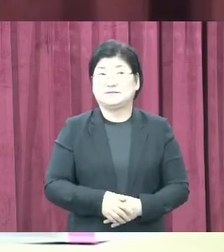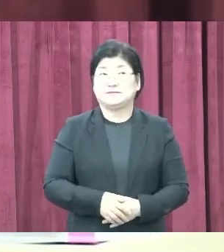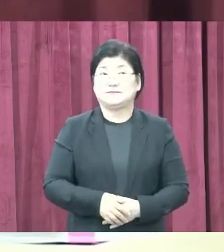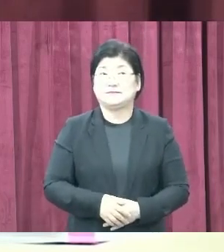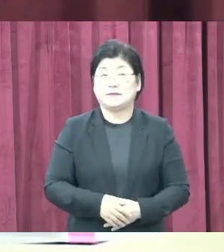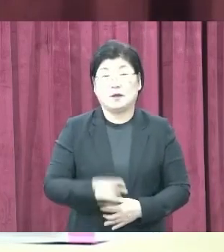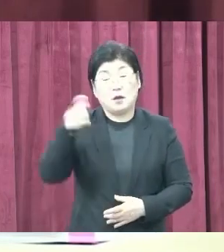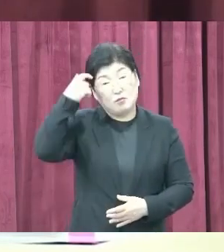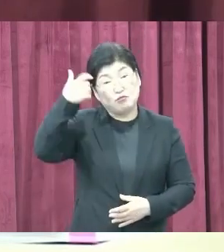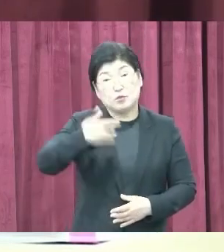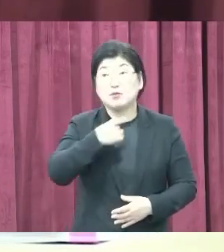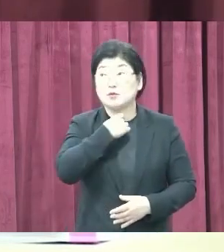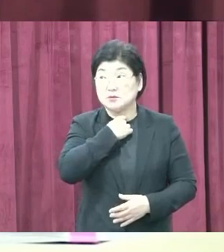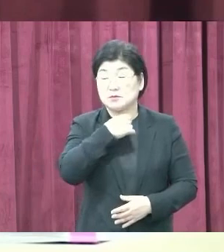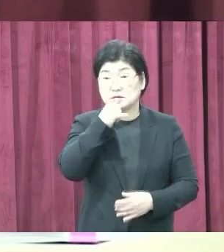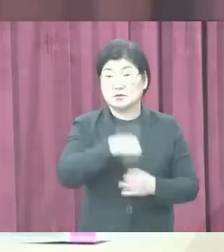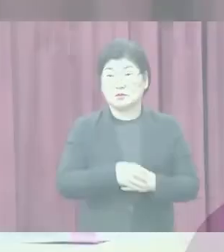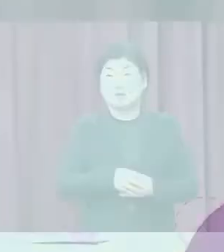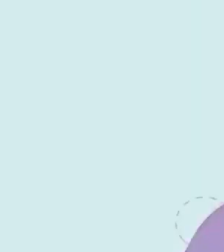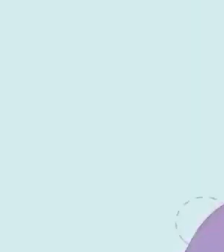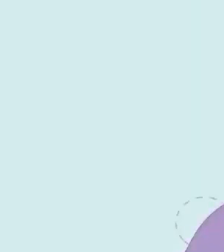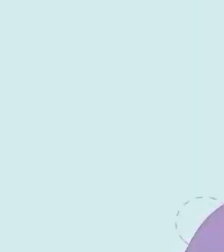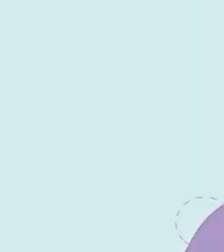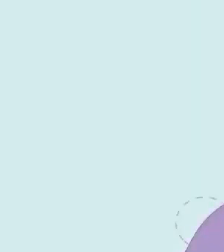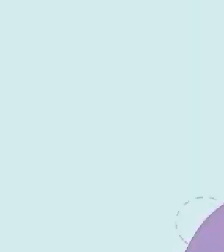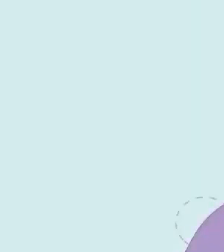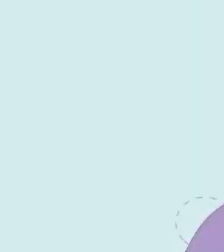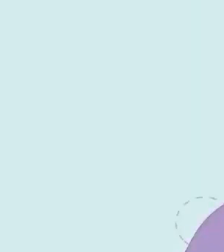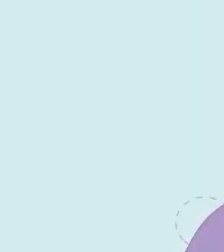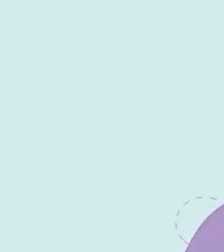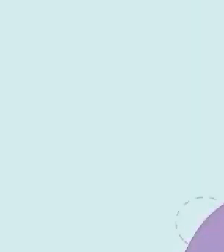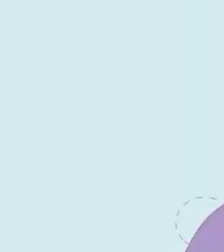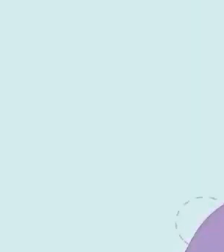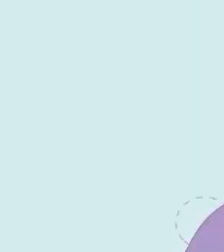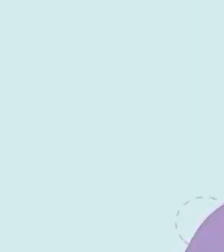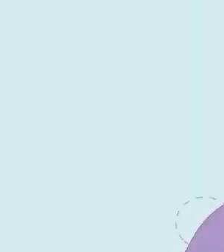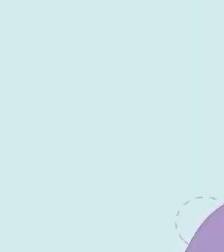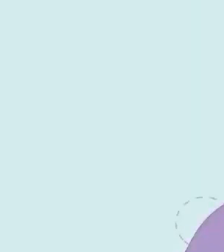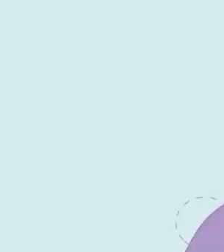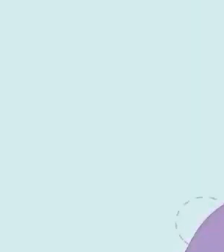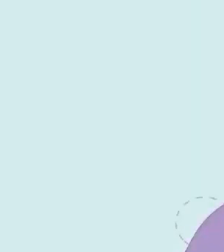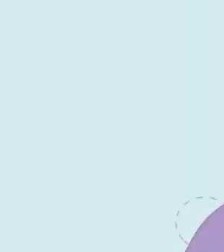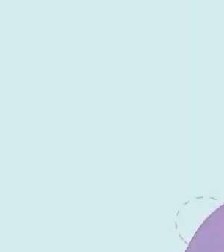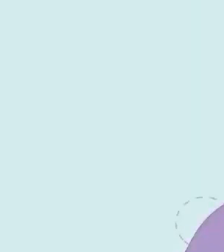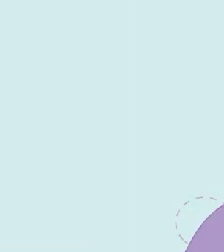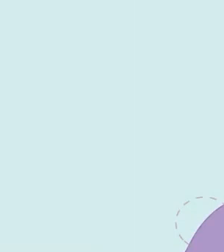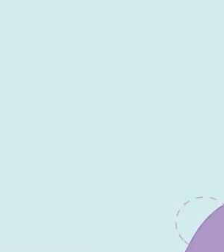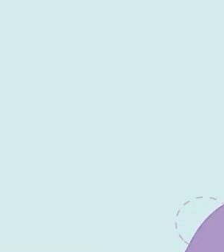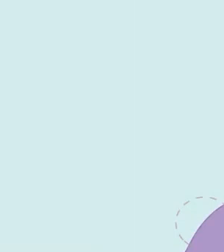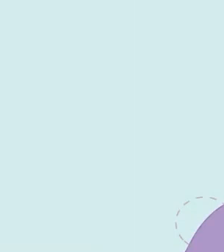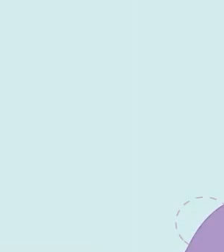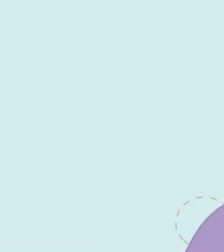저 질문이 있는데요. 부산광역시 지역장애인 보건의료센터에서 그 암검진